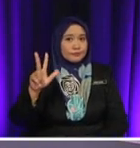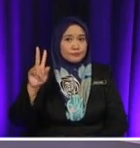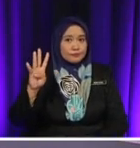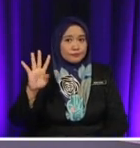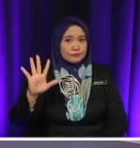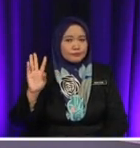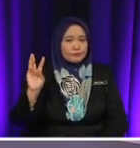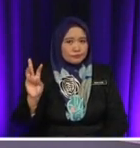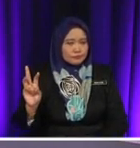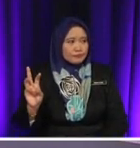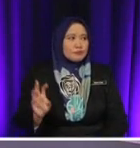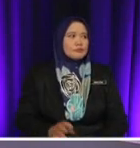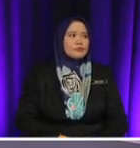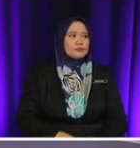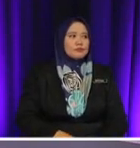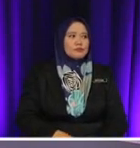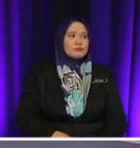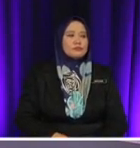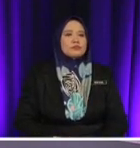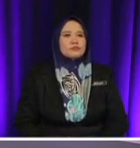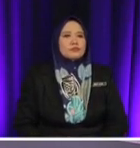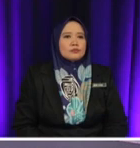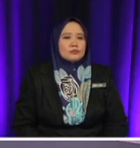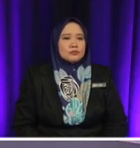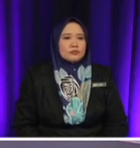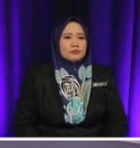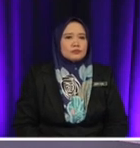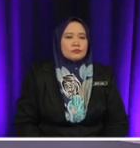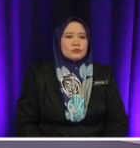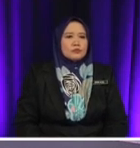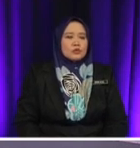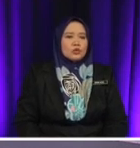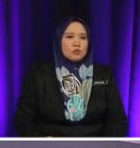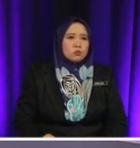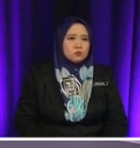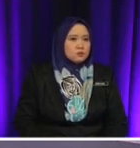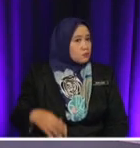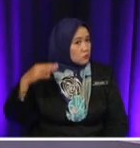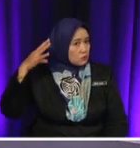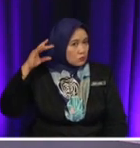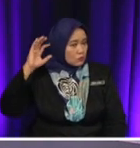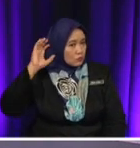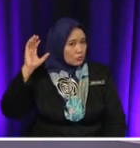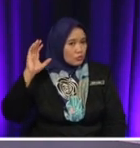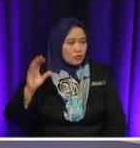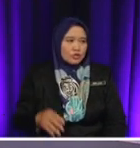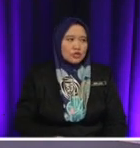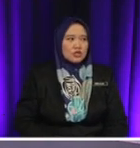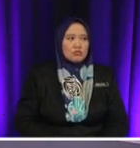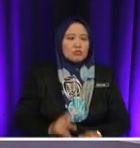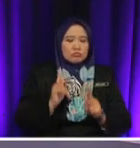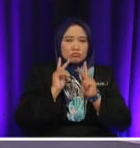mentafsir data dan juga berkomunikasi Oke Okey bunyi berkomunikasi tu macam menggunakan telefon dia kan tak